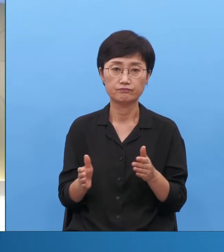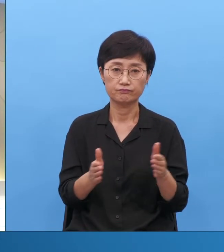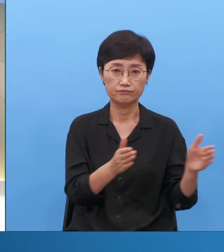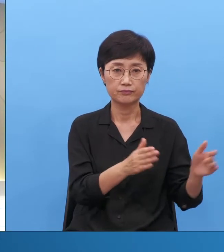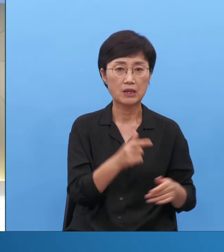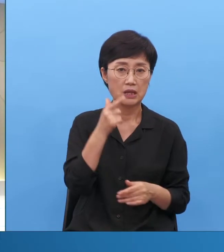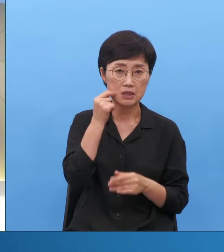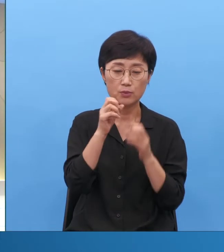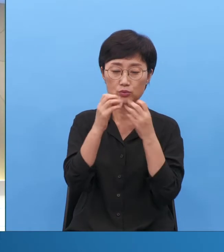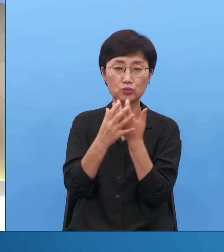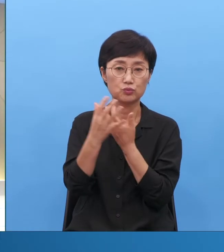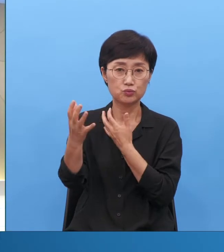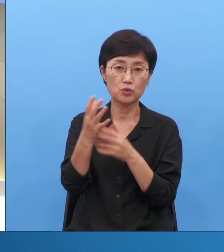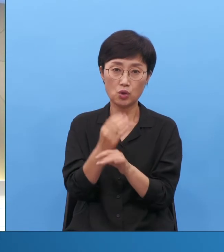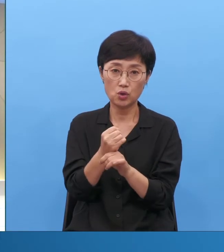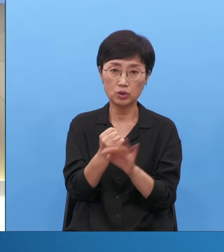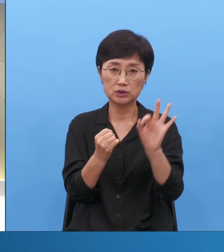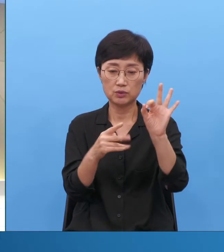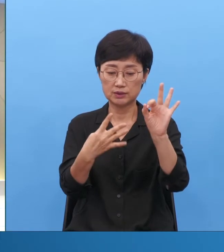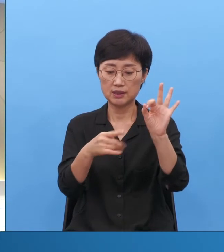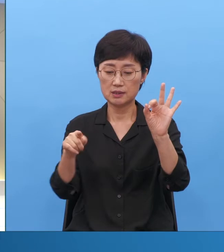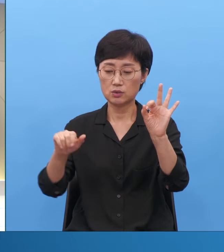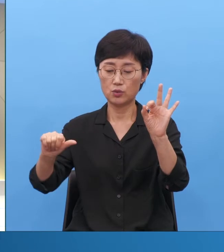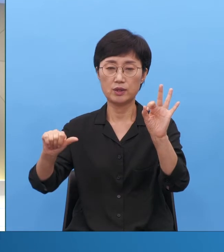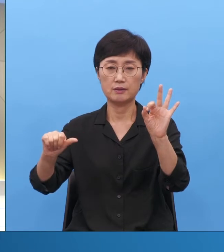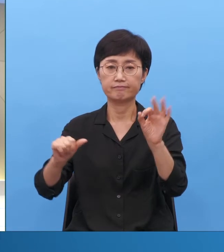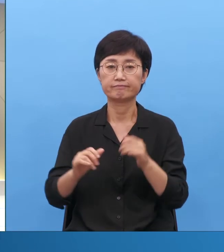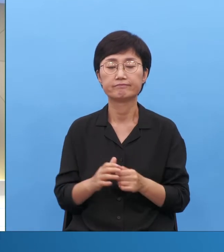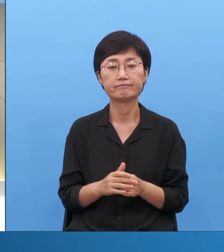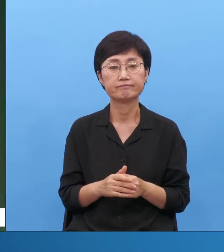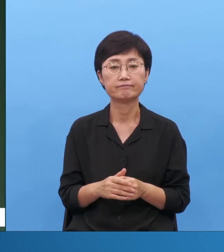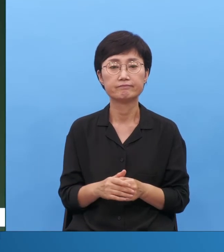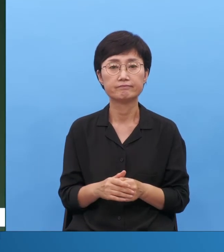일본 전도 집회가 오는 10월 4일부터 이틀간 열립니다.